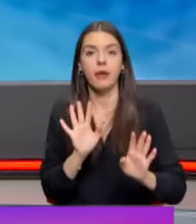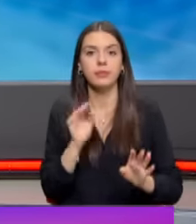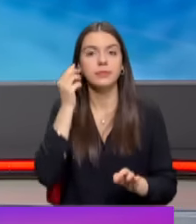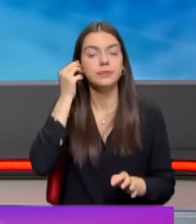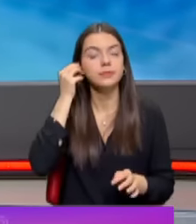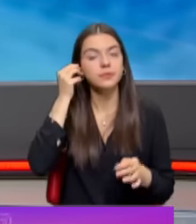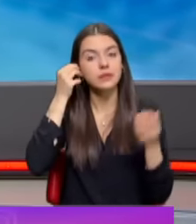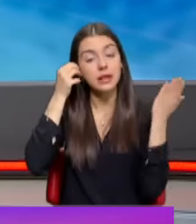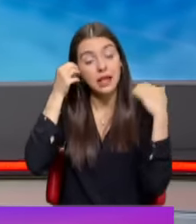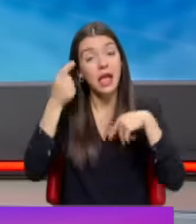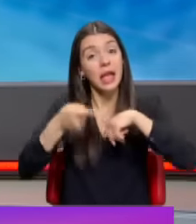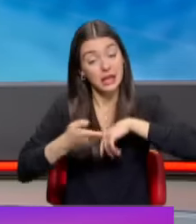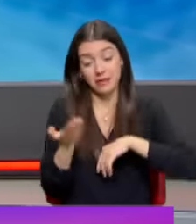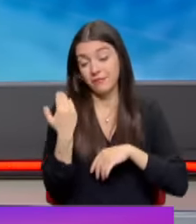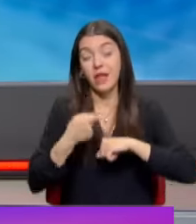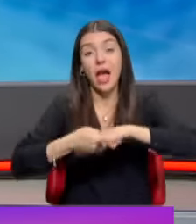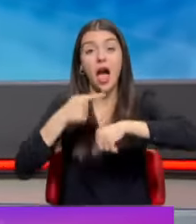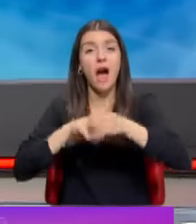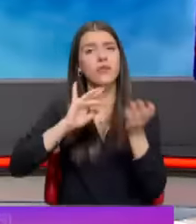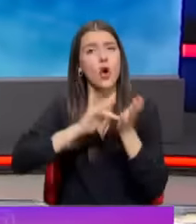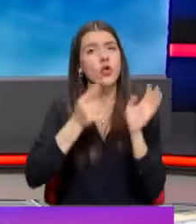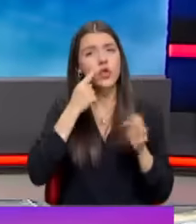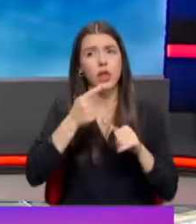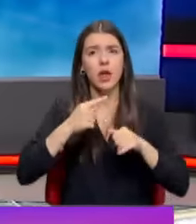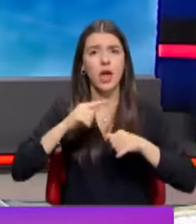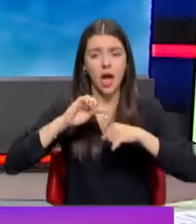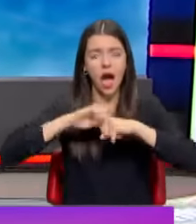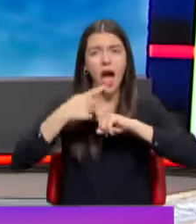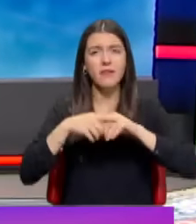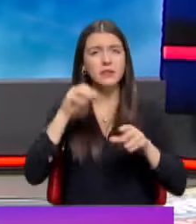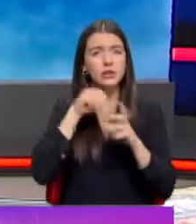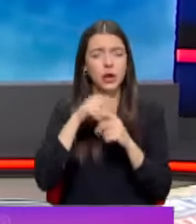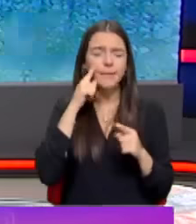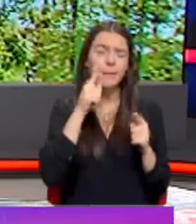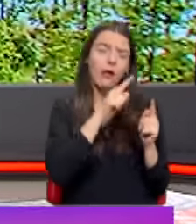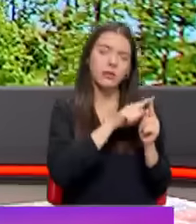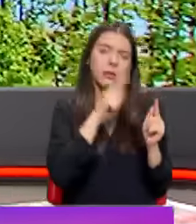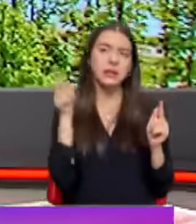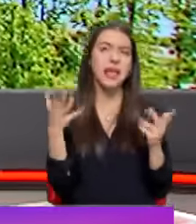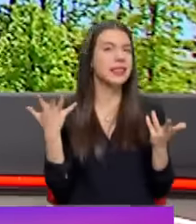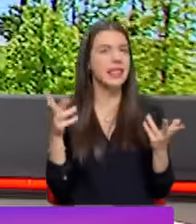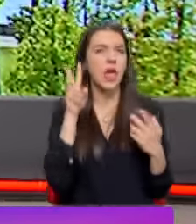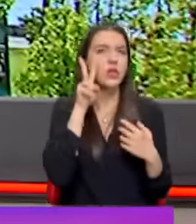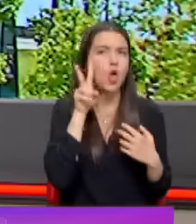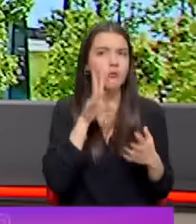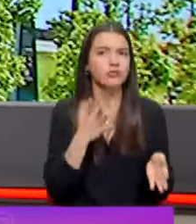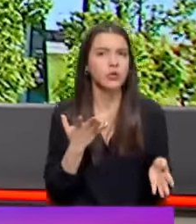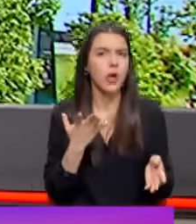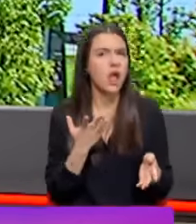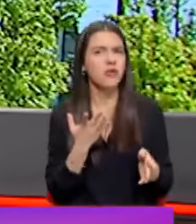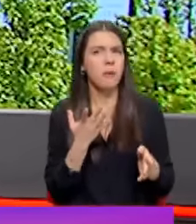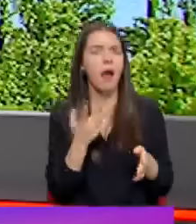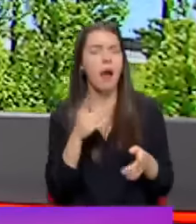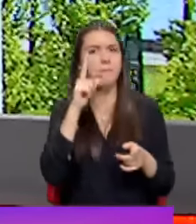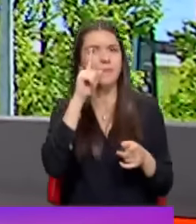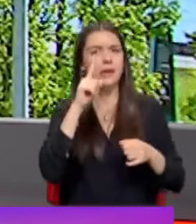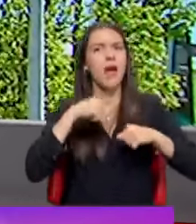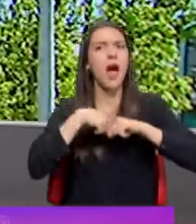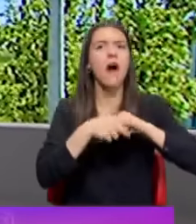Geçtiğimiz hafta ortasında, hafta sonuna o günden bakıldığında Ne görmüştük? Acaba bir hafta